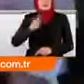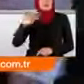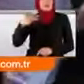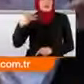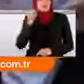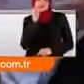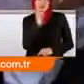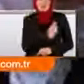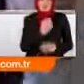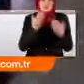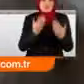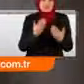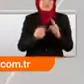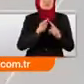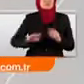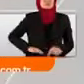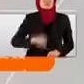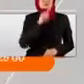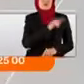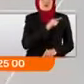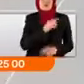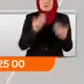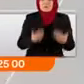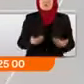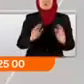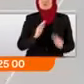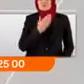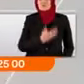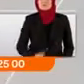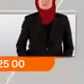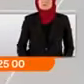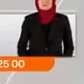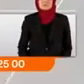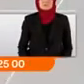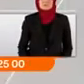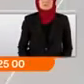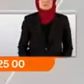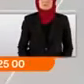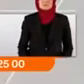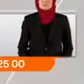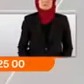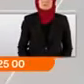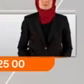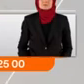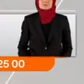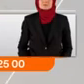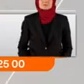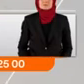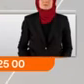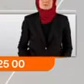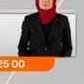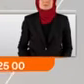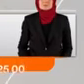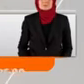Başkanı Kemal Kılıçdaroğlu ikna olmuyor Burçak uçabilecek kapasitede değil uç Sanayi performans verebilecek bir